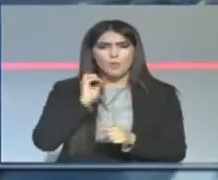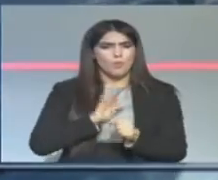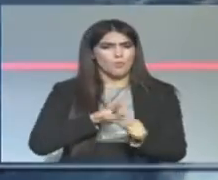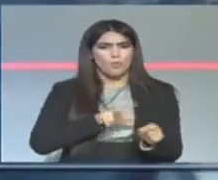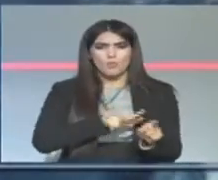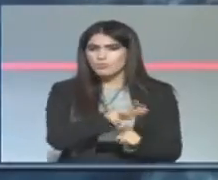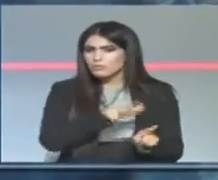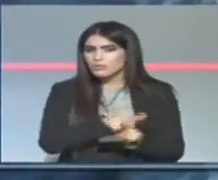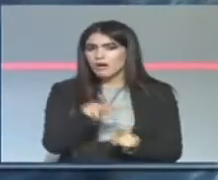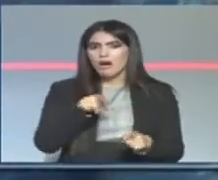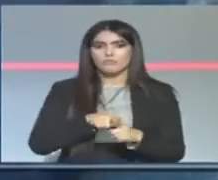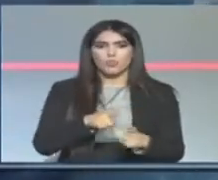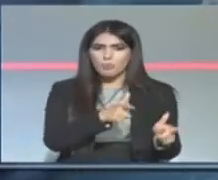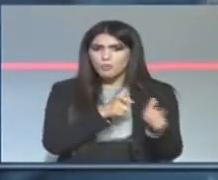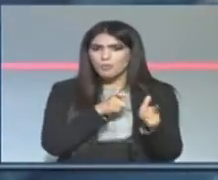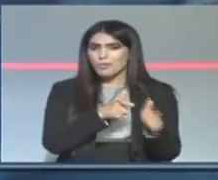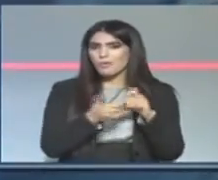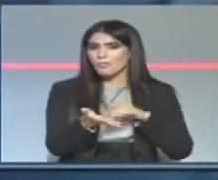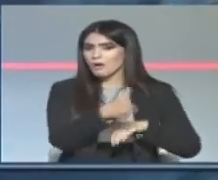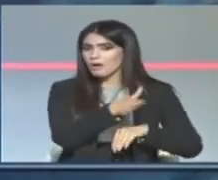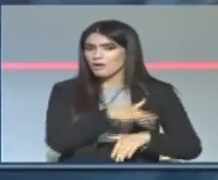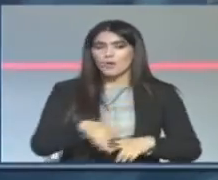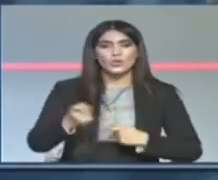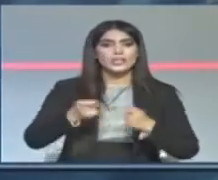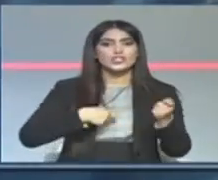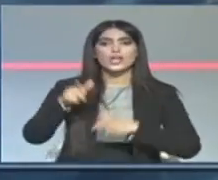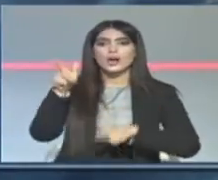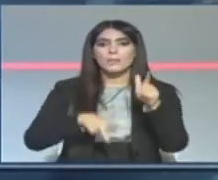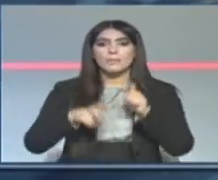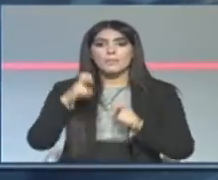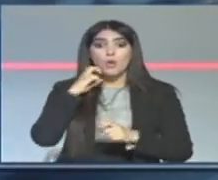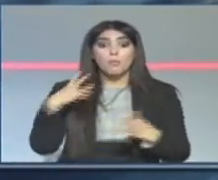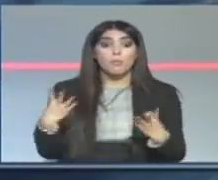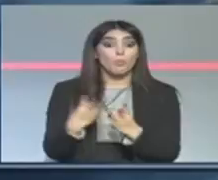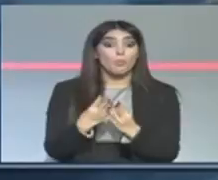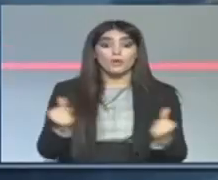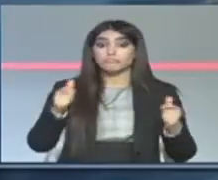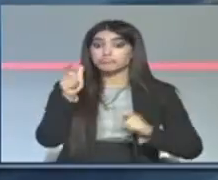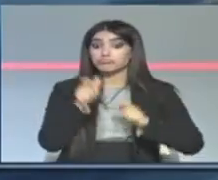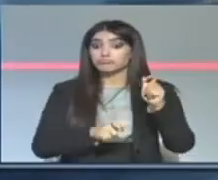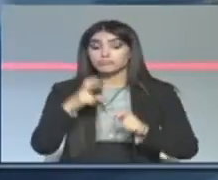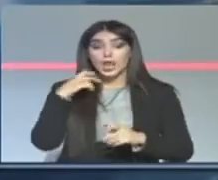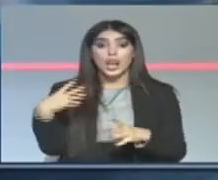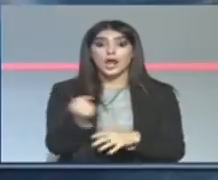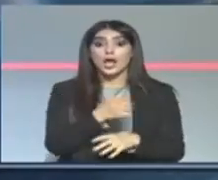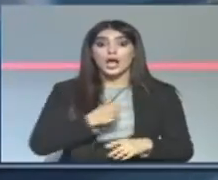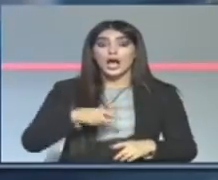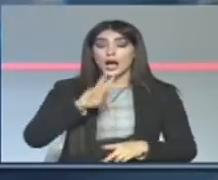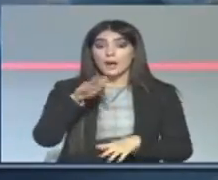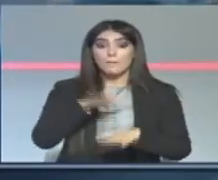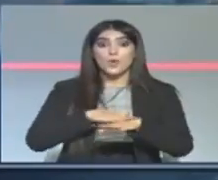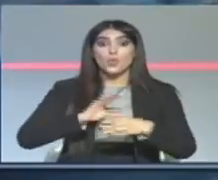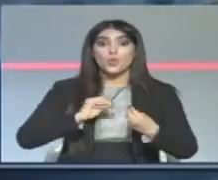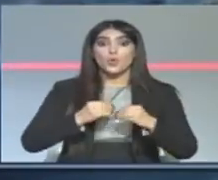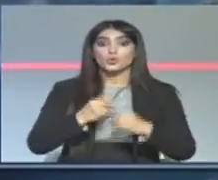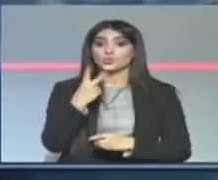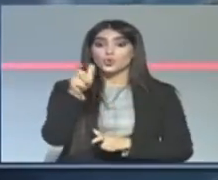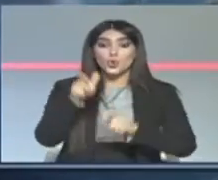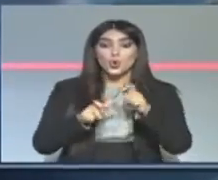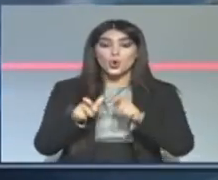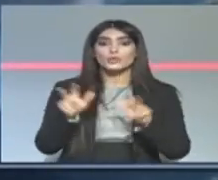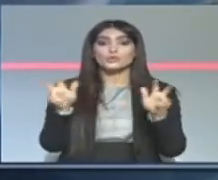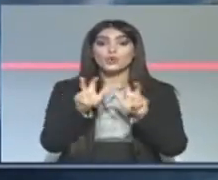والاعدامات والاغتيالات والاتجار بالاشخاص والاختفاءات القسريه منها قضيه الصحفيين التونسيين